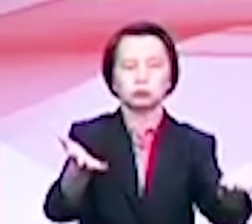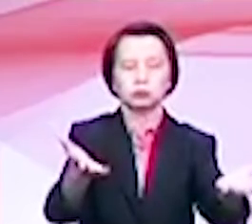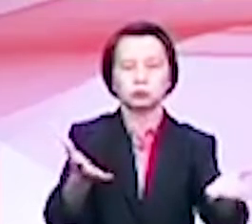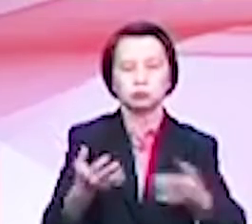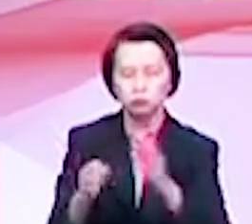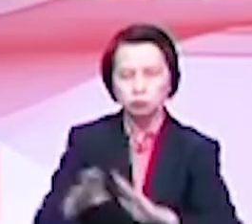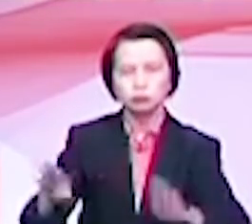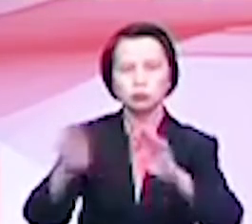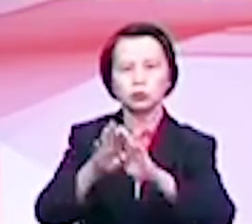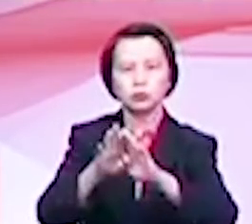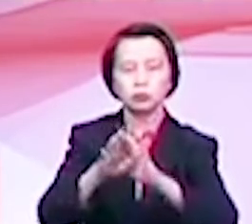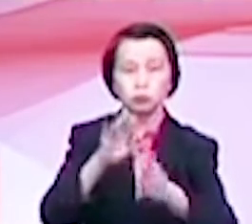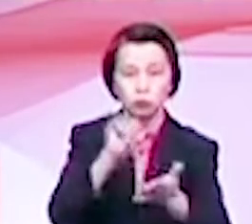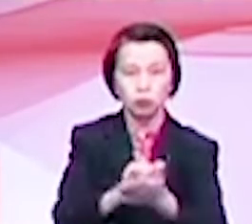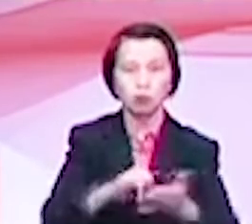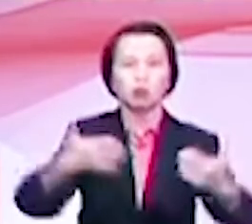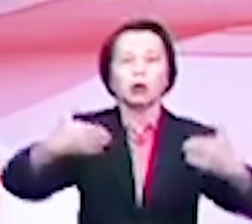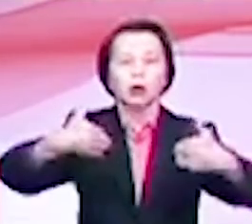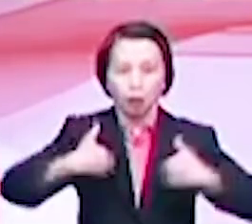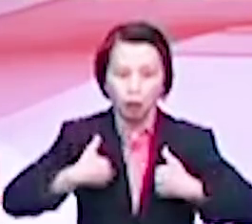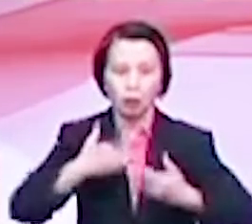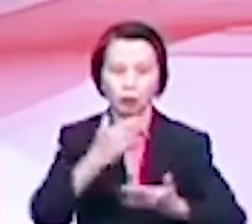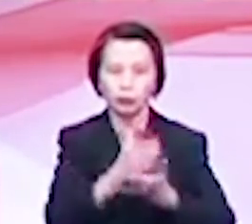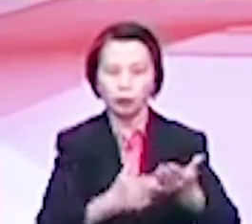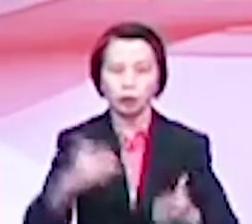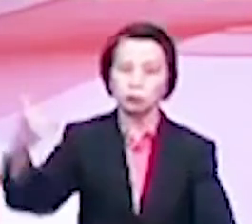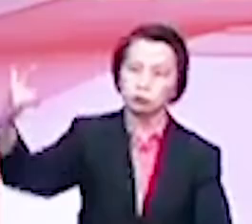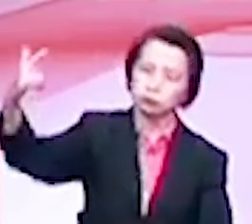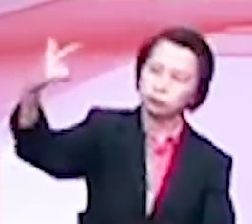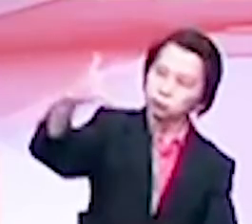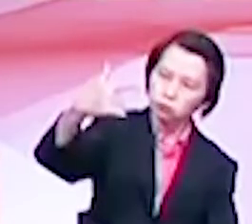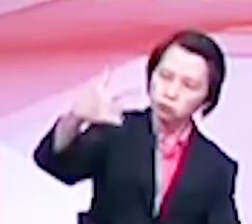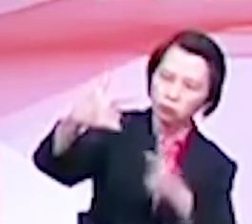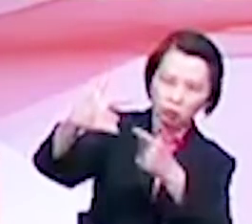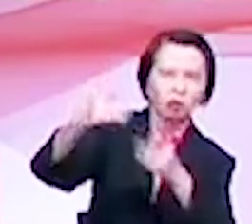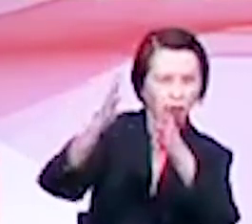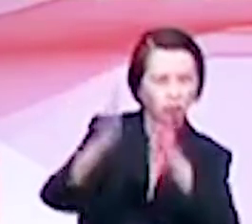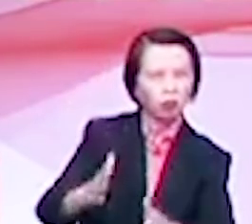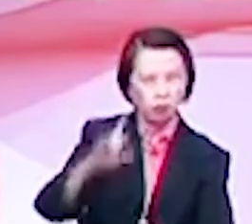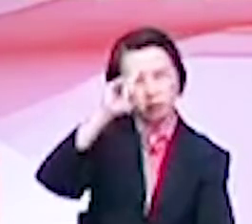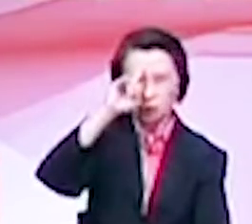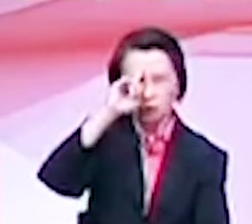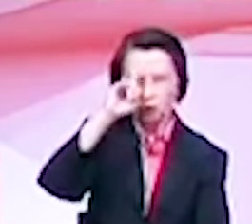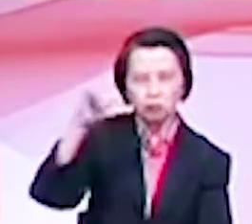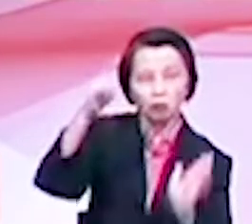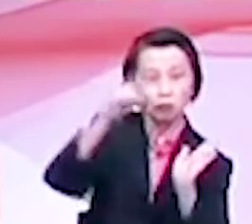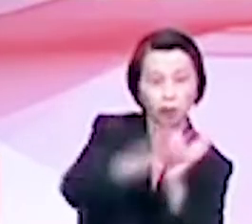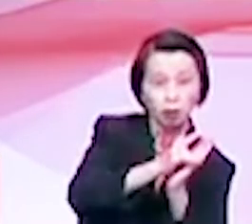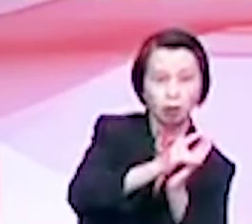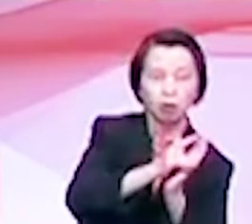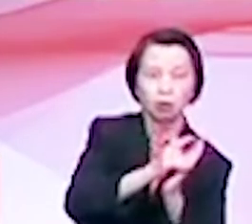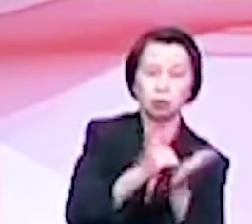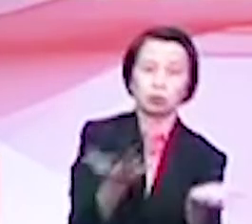disebarkan bahawa terdapat beberapa penerbangan membawa penumpang dari India tiba